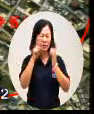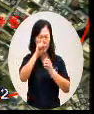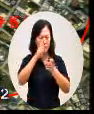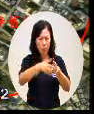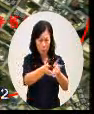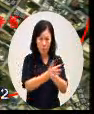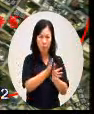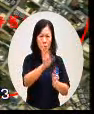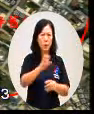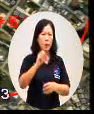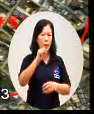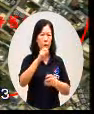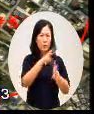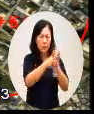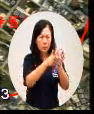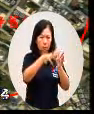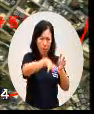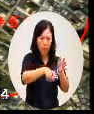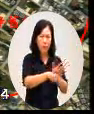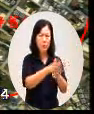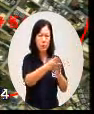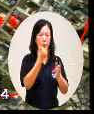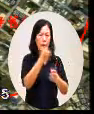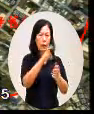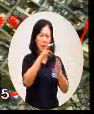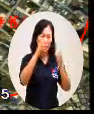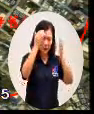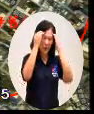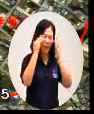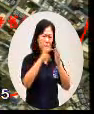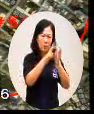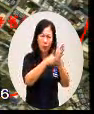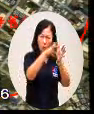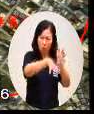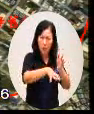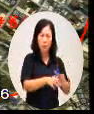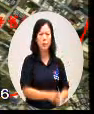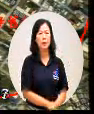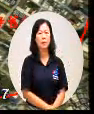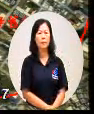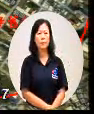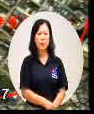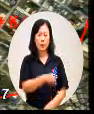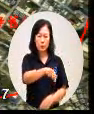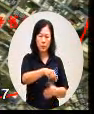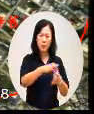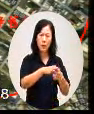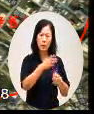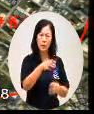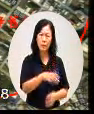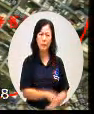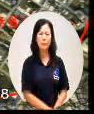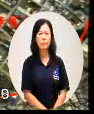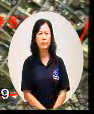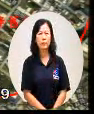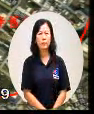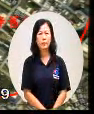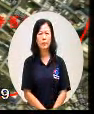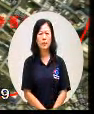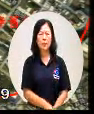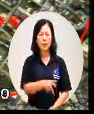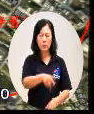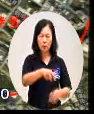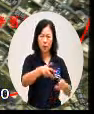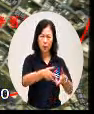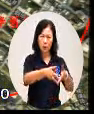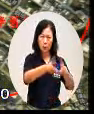湾铁路公司所属的南子火车站。这条为什么南子会有一个路桥